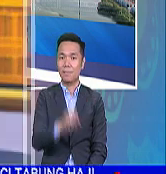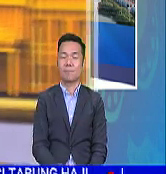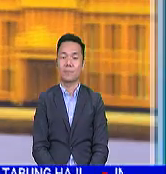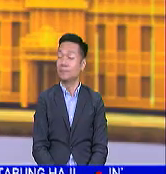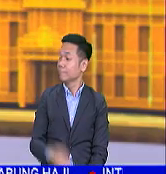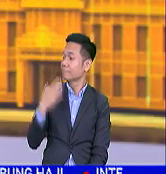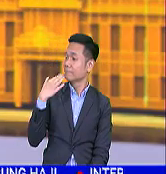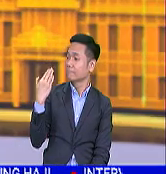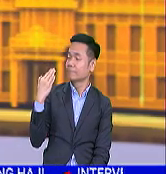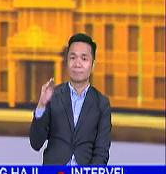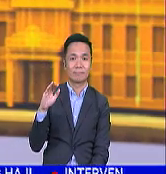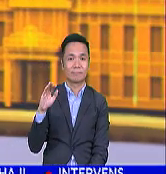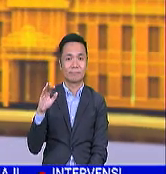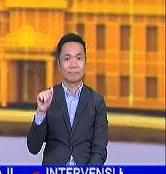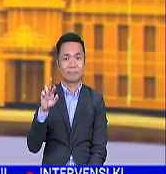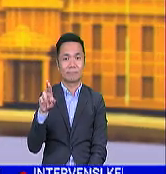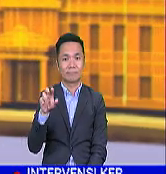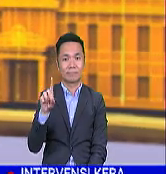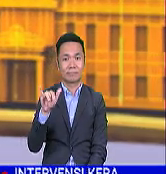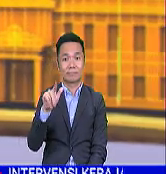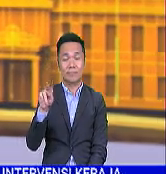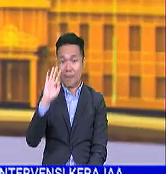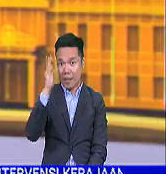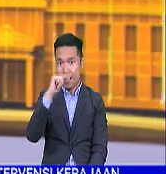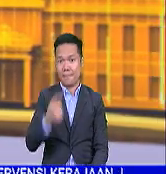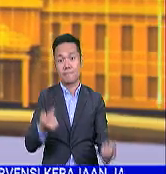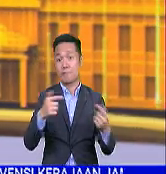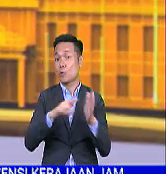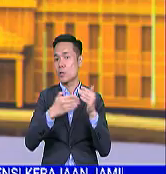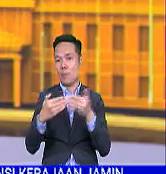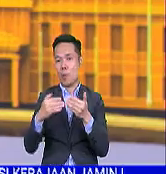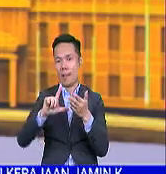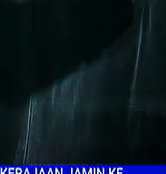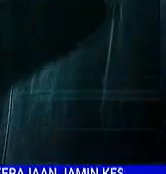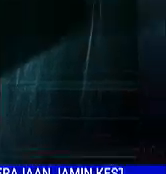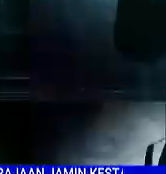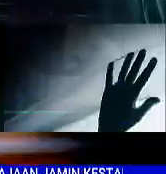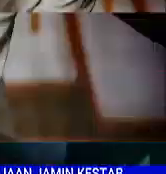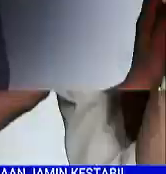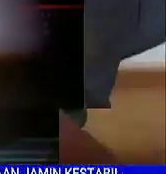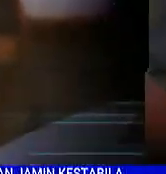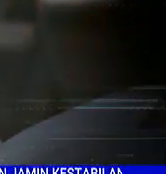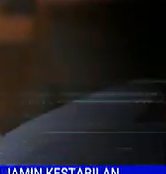kasih, Edwin. Baik, saudara-saudari, kita akan berhenti berehat seketika dan akan kembali selepas ini.